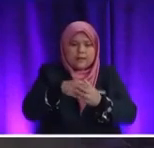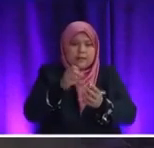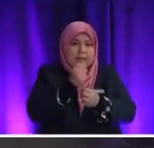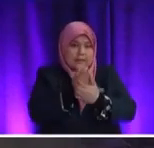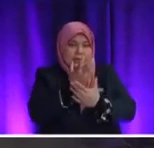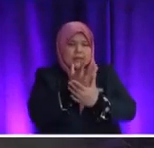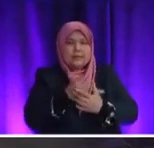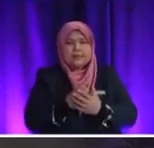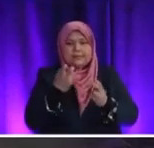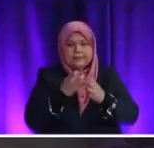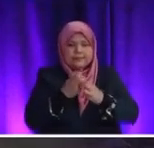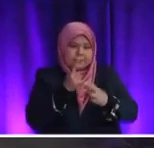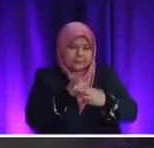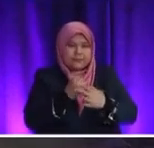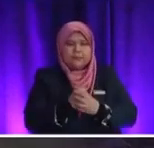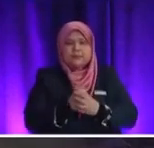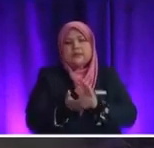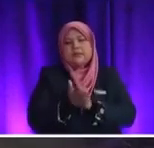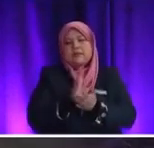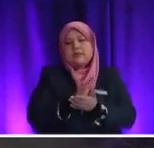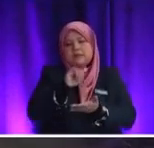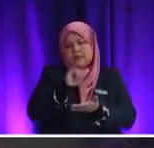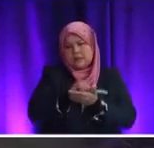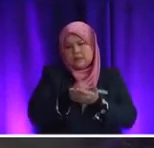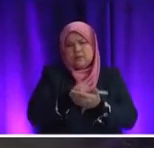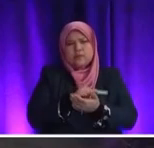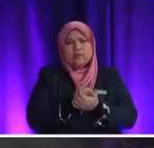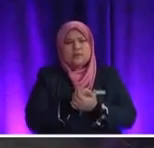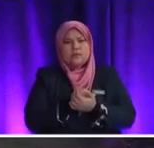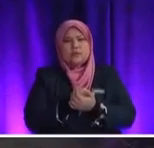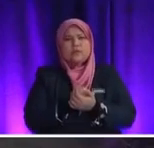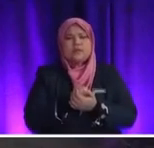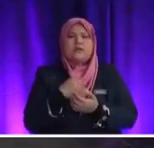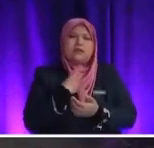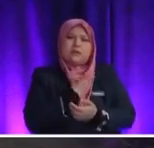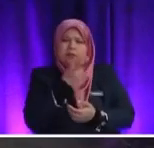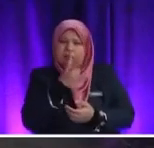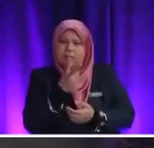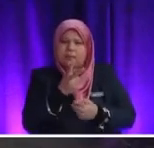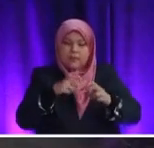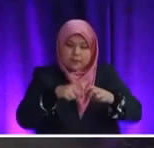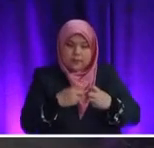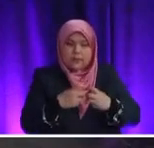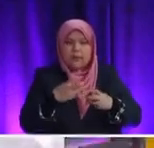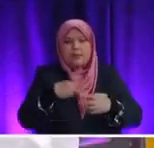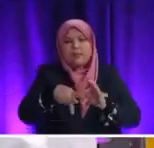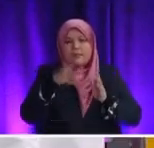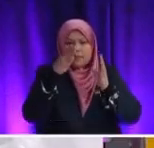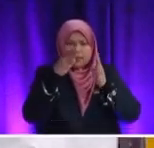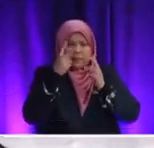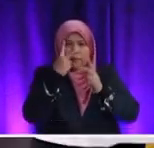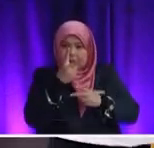ini Oke dulu oke so daripada situ kita itu tengok kepada keputusan ataupun pemerhatian yang